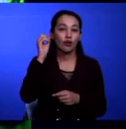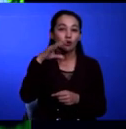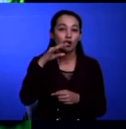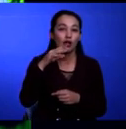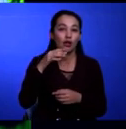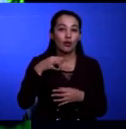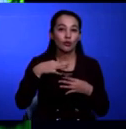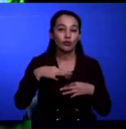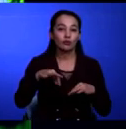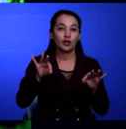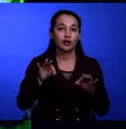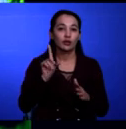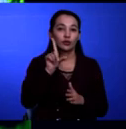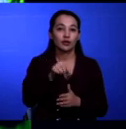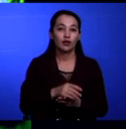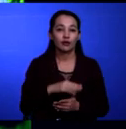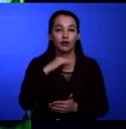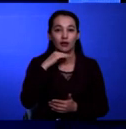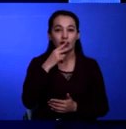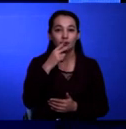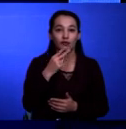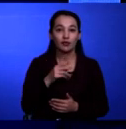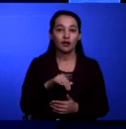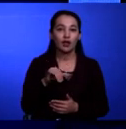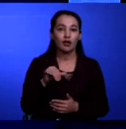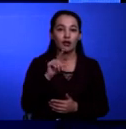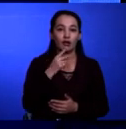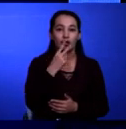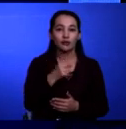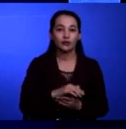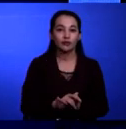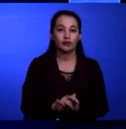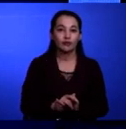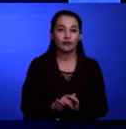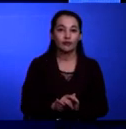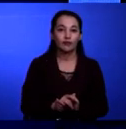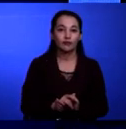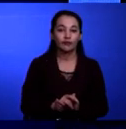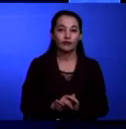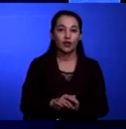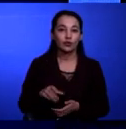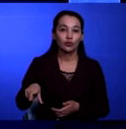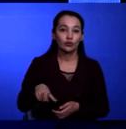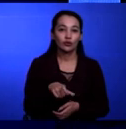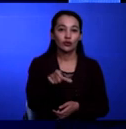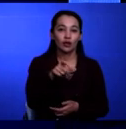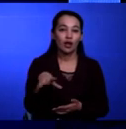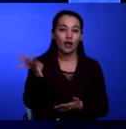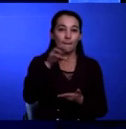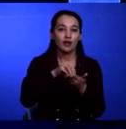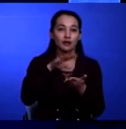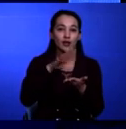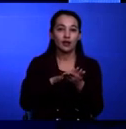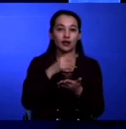beriladi. Qarang, biz qayerga qaraymiz? Albatta, yo'ldagi barcha